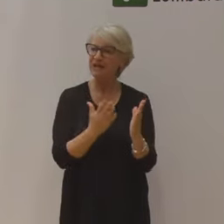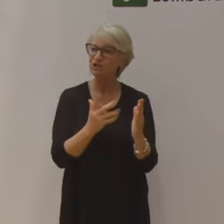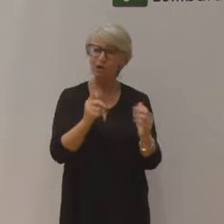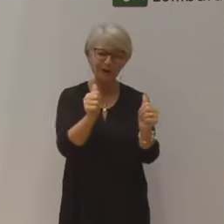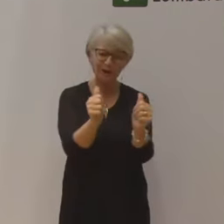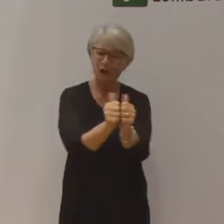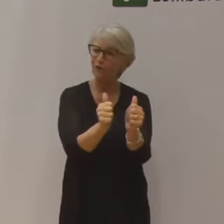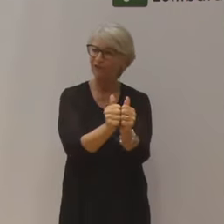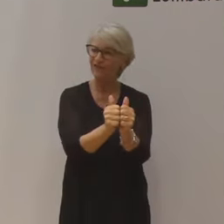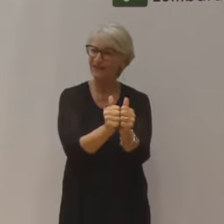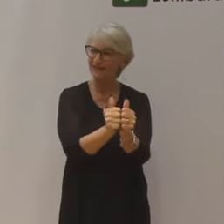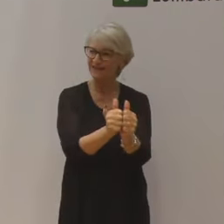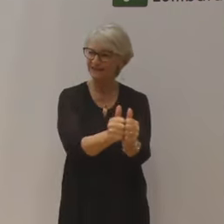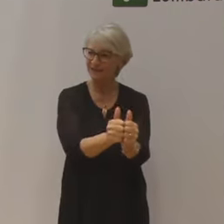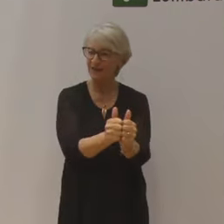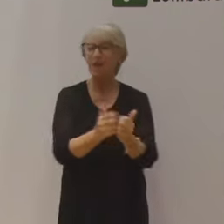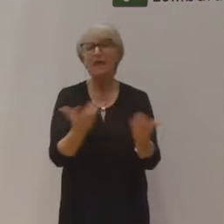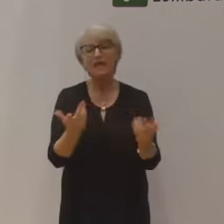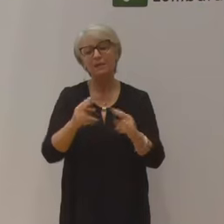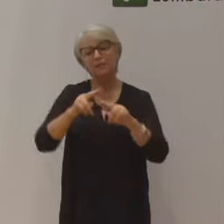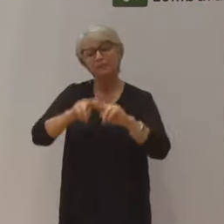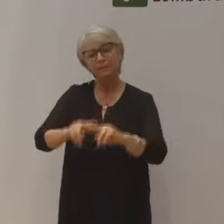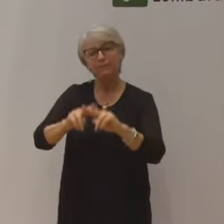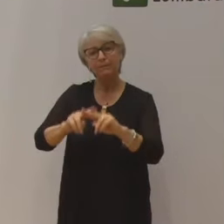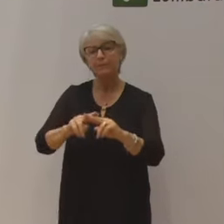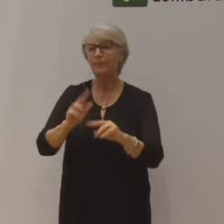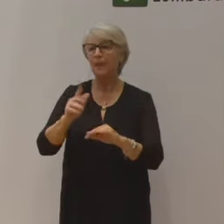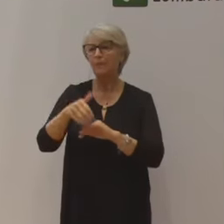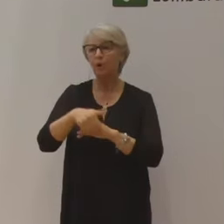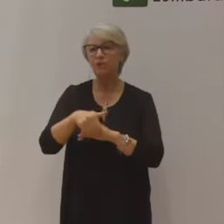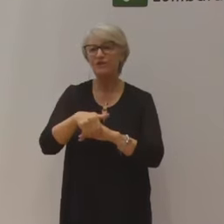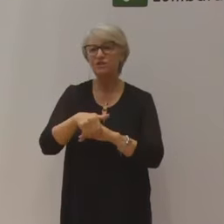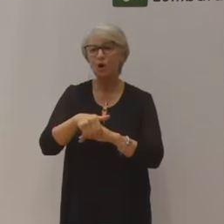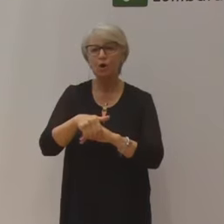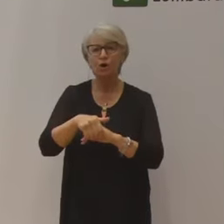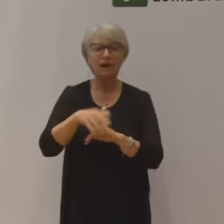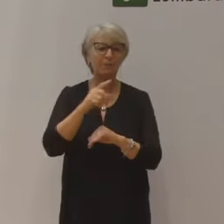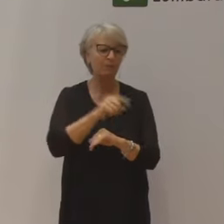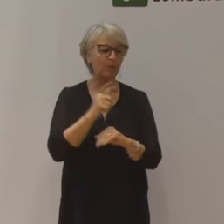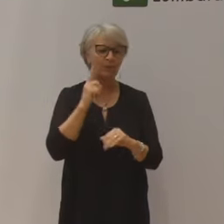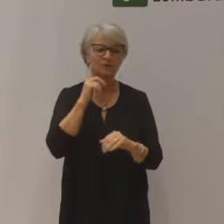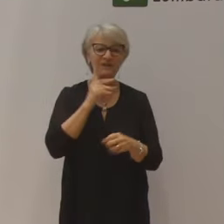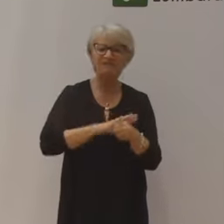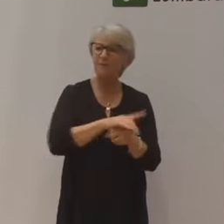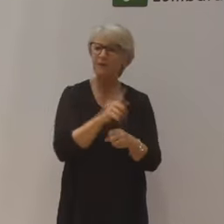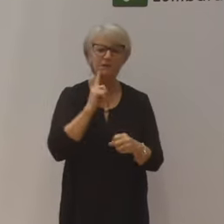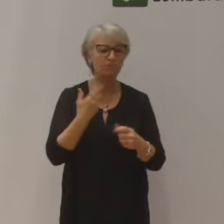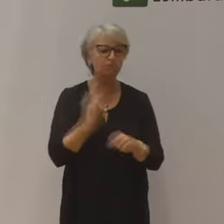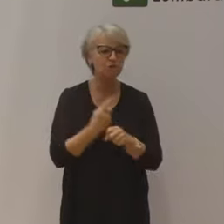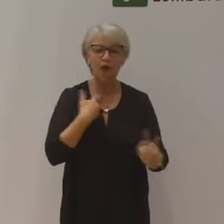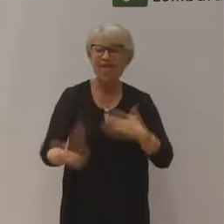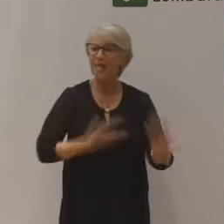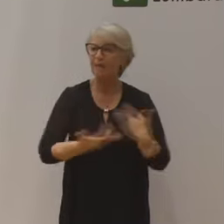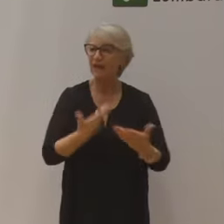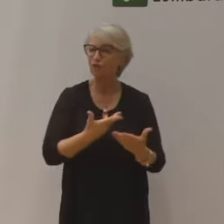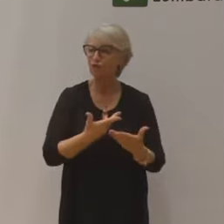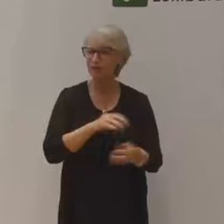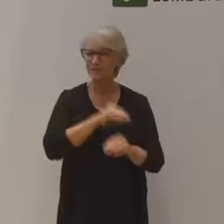un contributo per la per permanenza temporanea extrafamiliare in situazioni di emergenza. Tutte queste attività